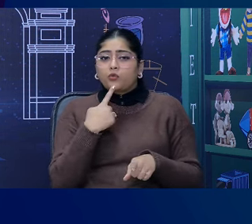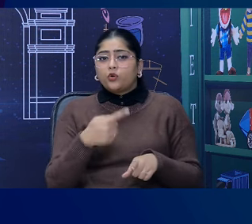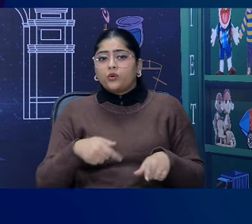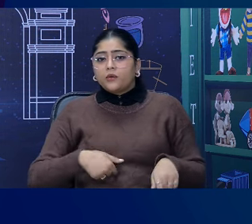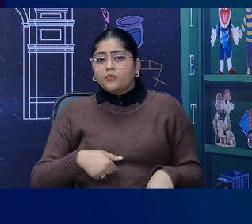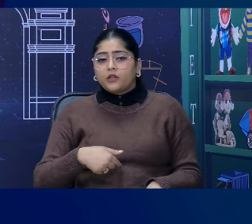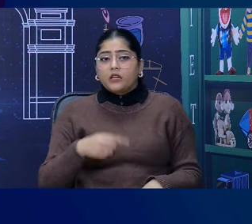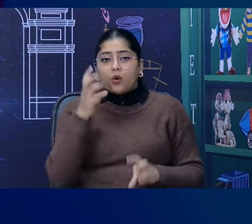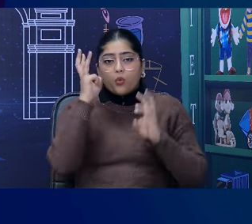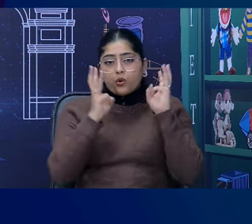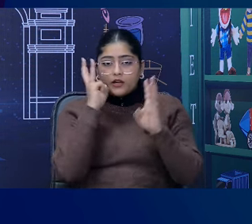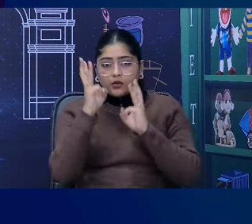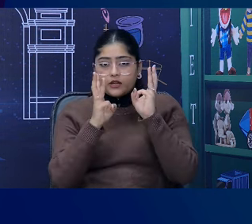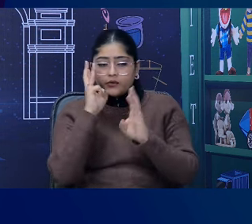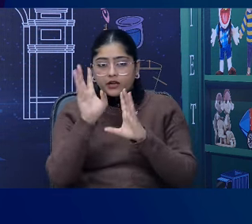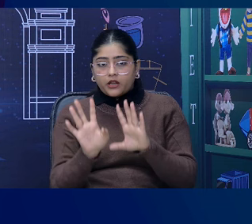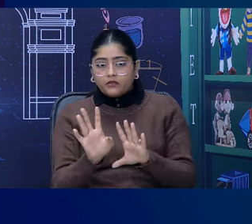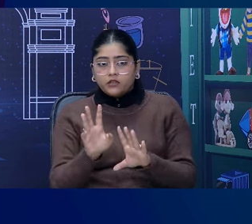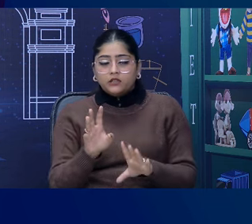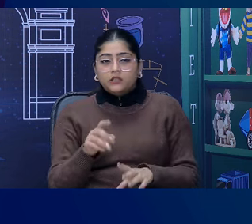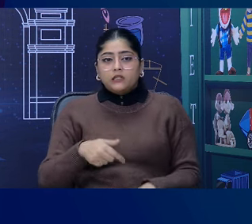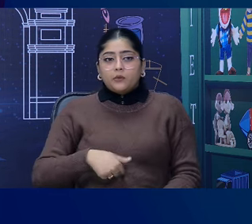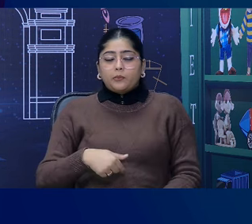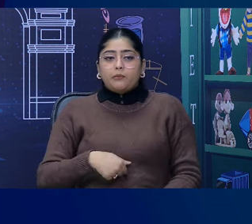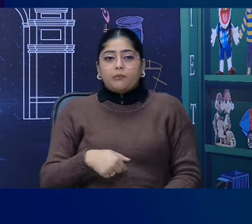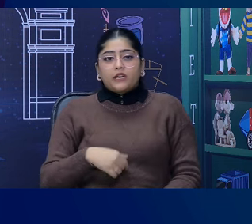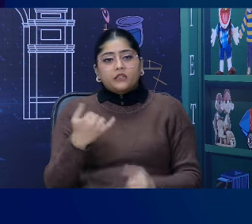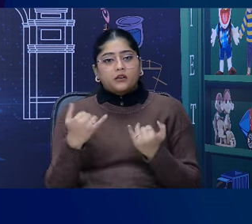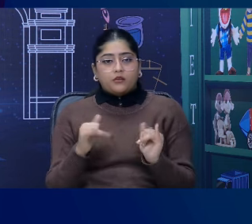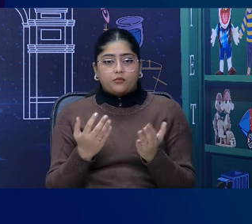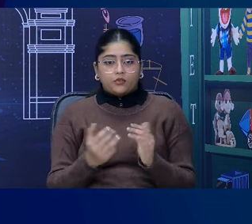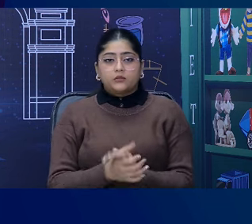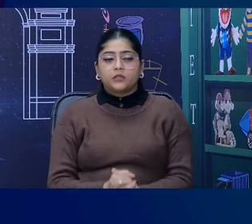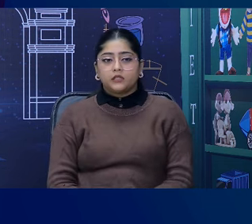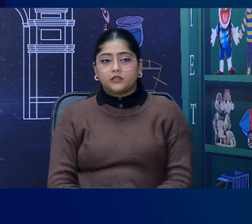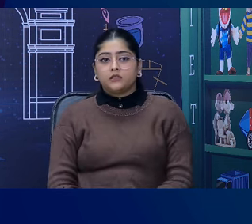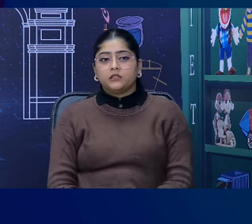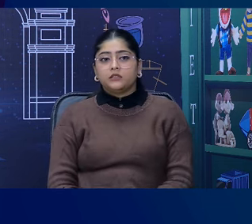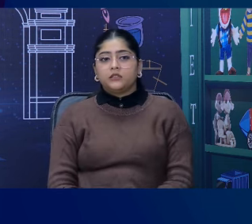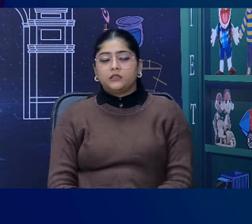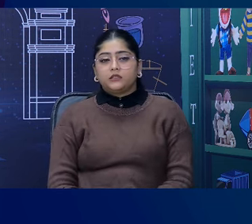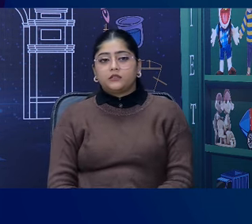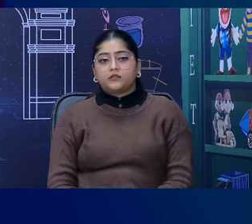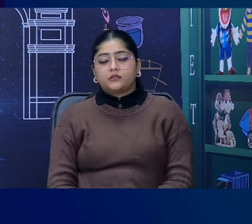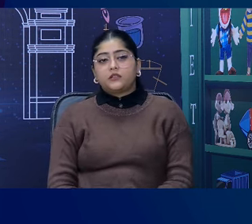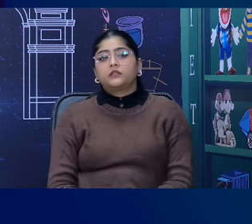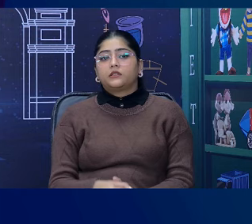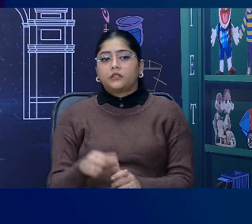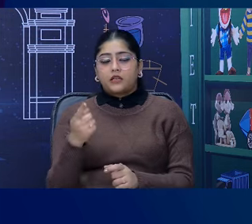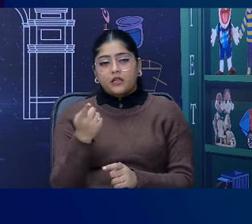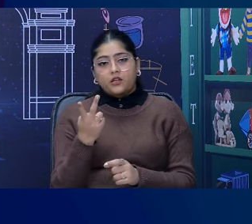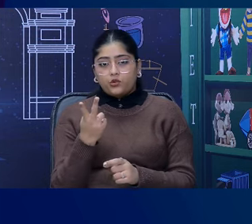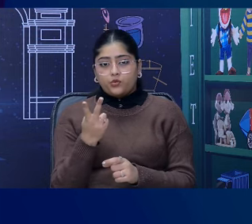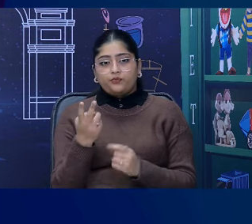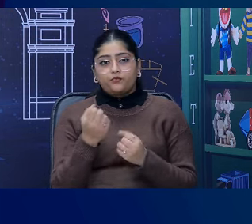एंजाइटी होगी स्ट्रेस होगा स्टमक अपसेट हो जाएगा राइट ठीक है ये बेसिकली ये दो चीजें कॉमन है जब हम